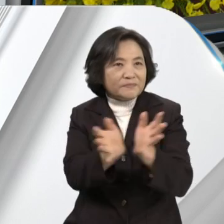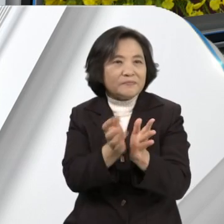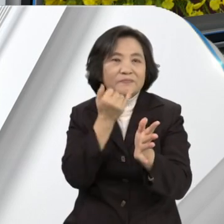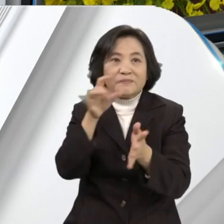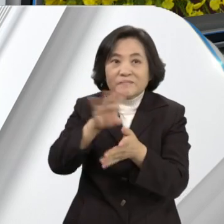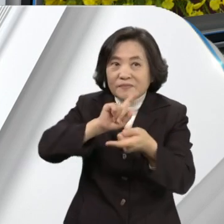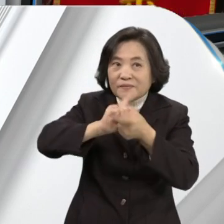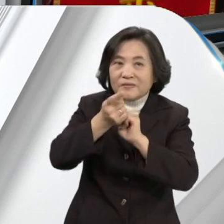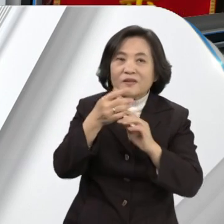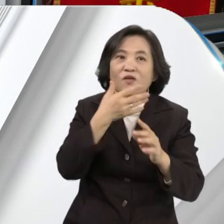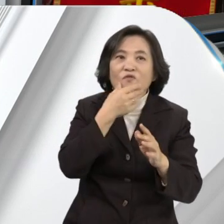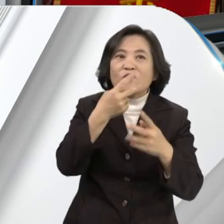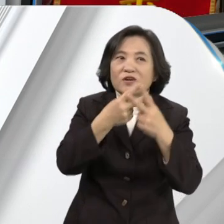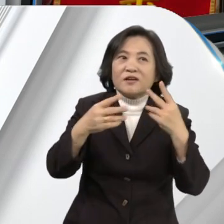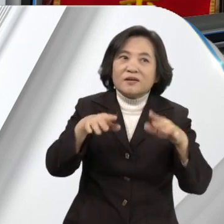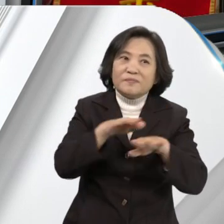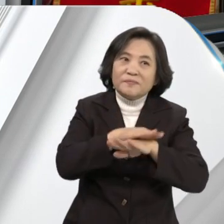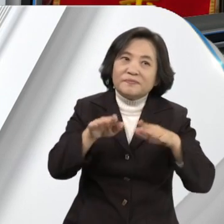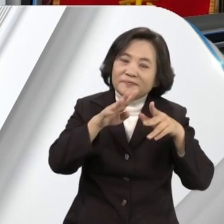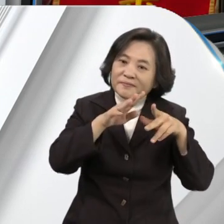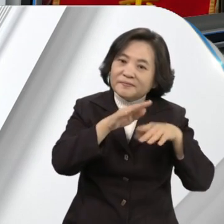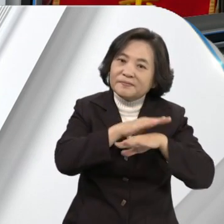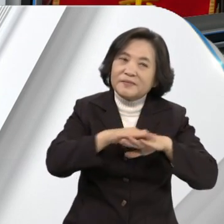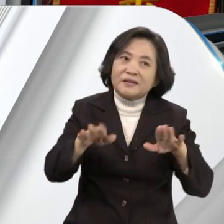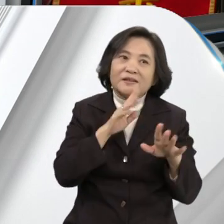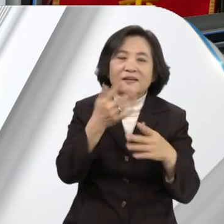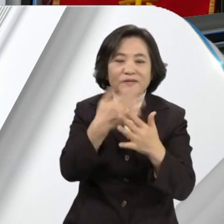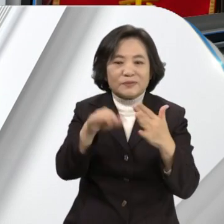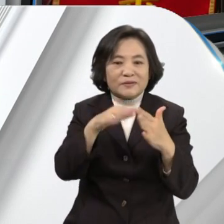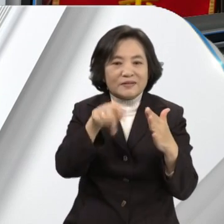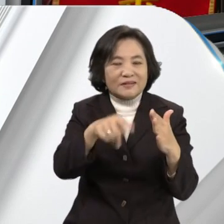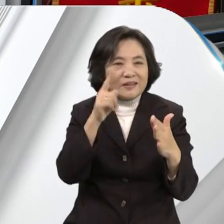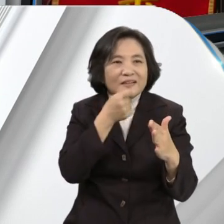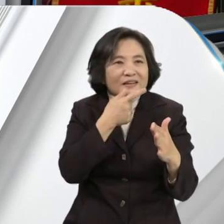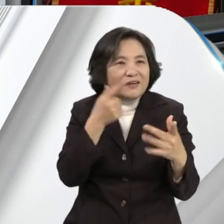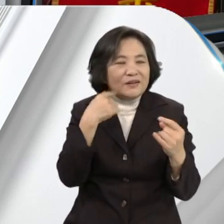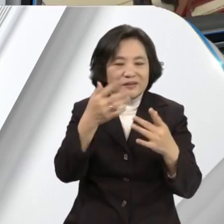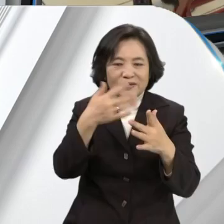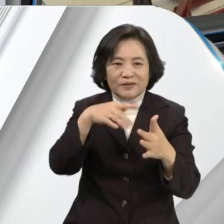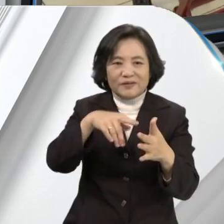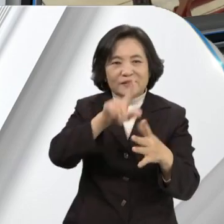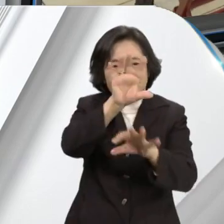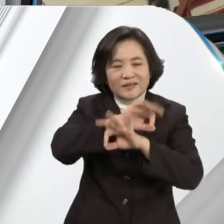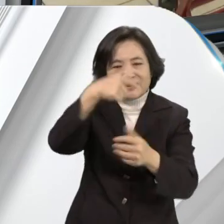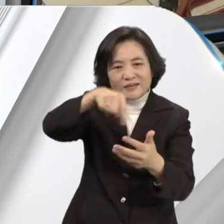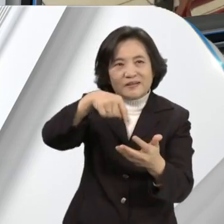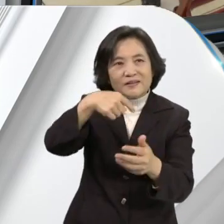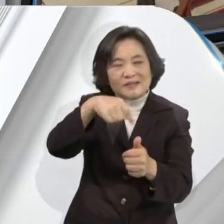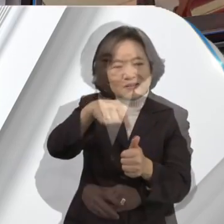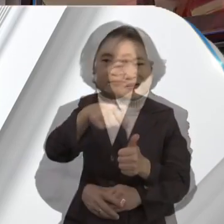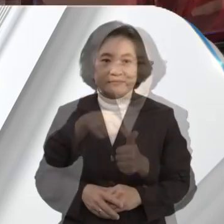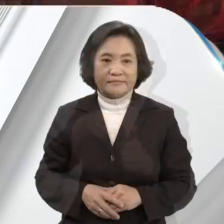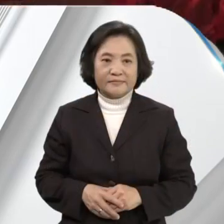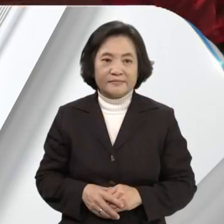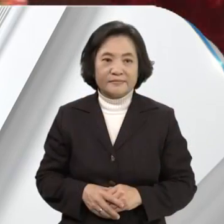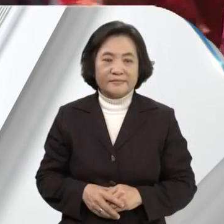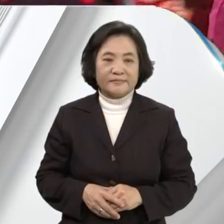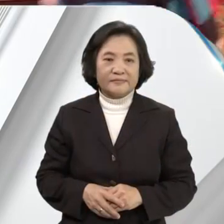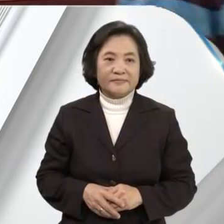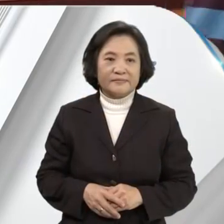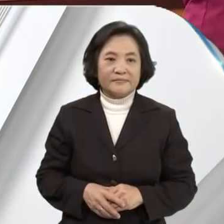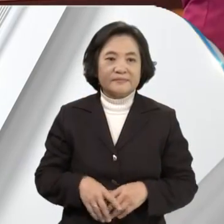用符合平壤学堂本地做的编造客家文化老语言传承的招揽。